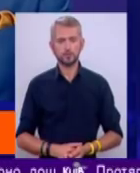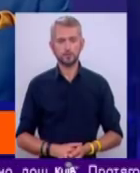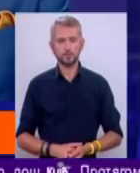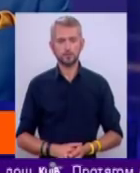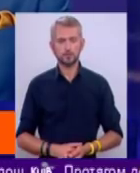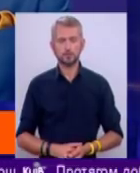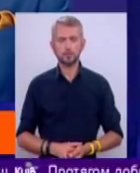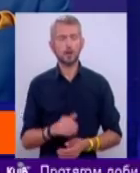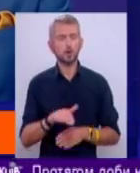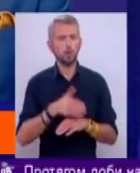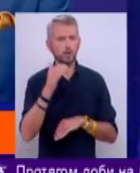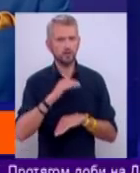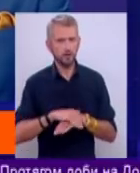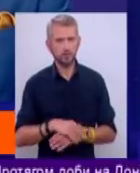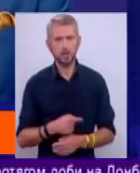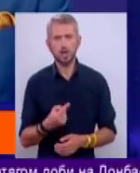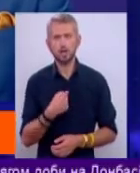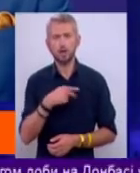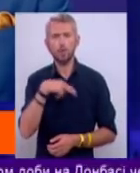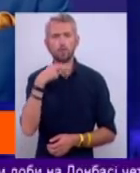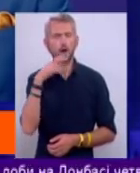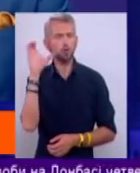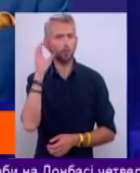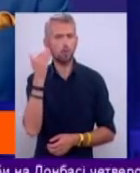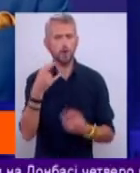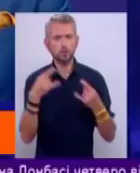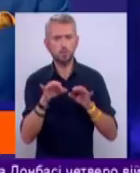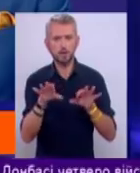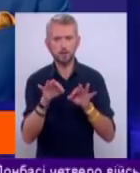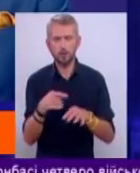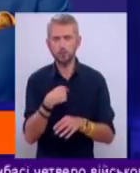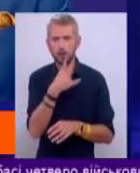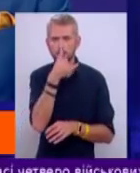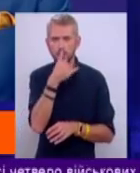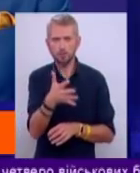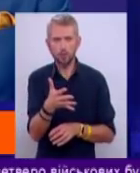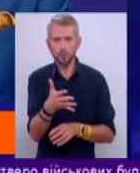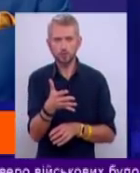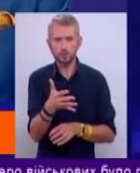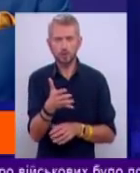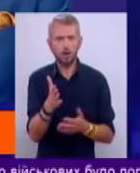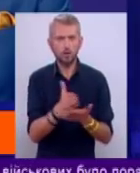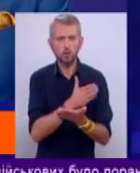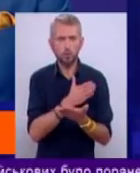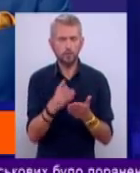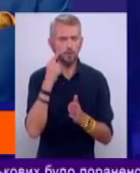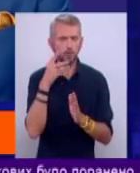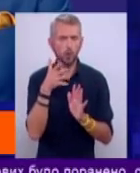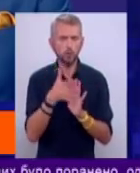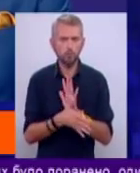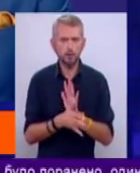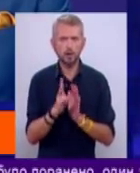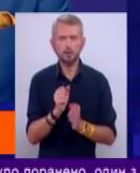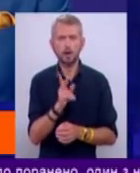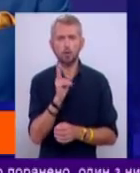Не мовчіть. Добрий вечір. Прошу. Я уважно слухаю вашу передачу, і я не можу зовсім зрозуміти, на